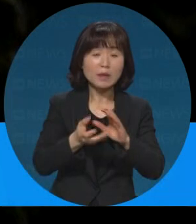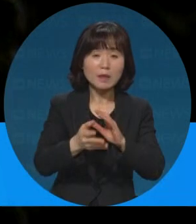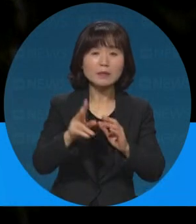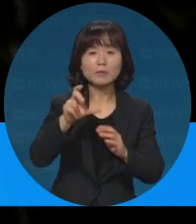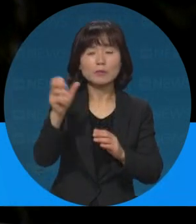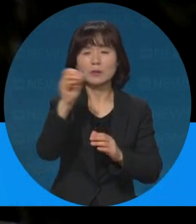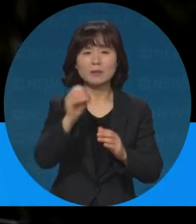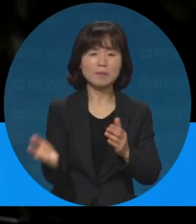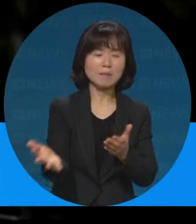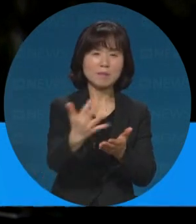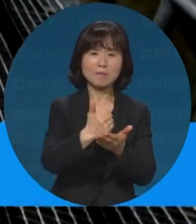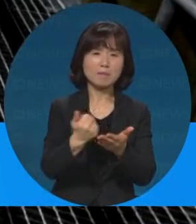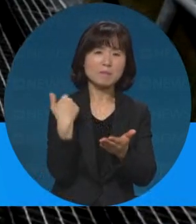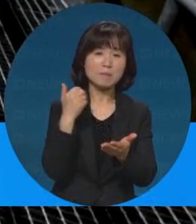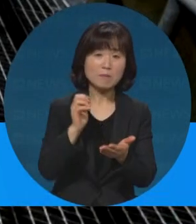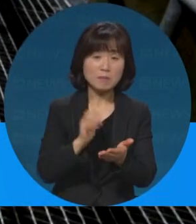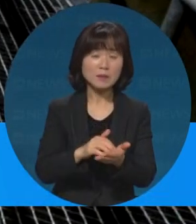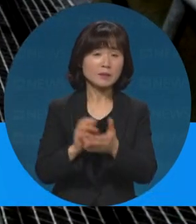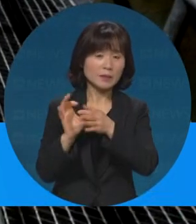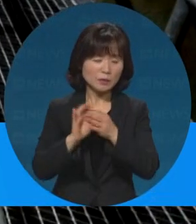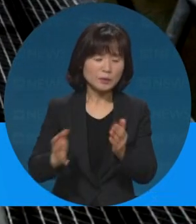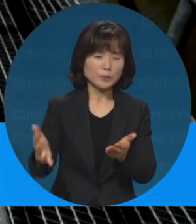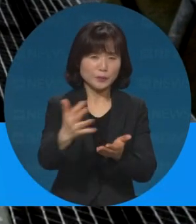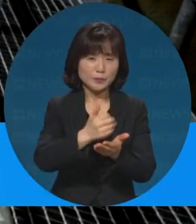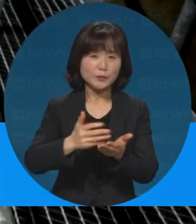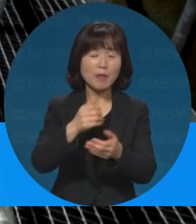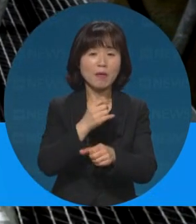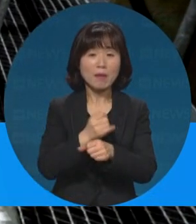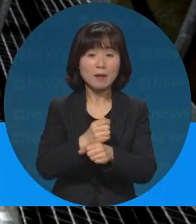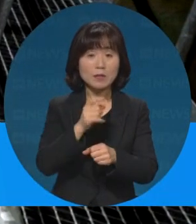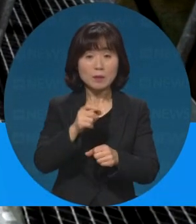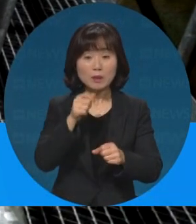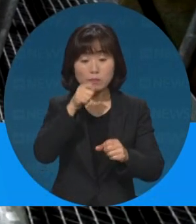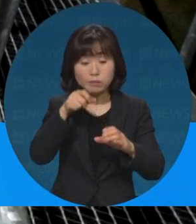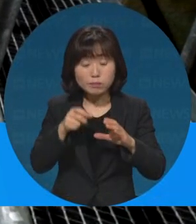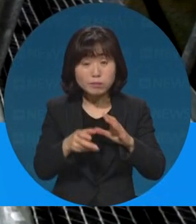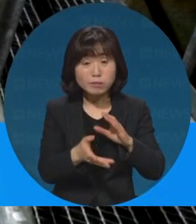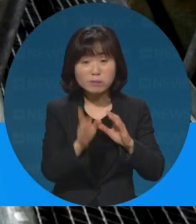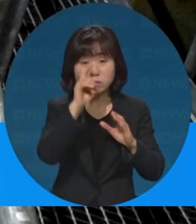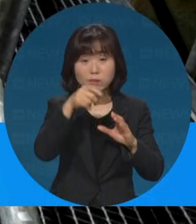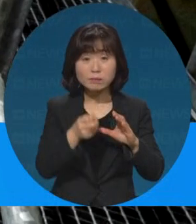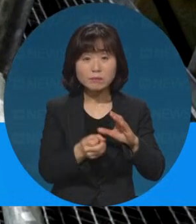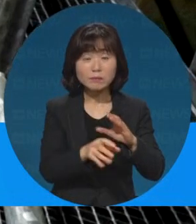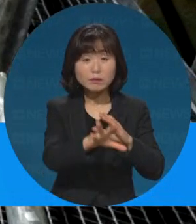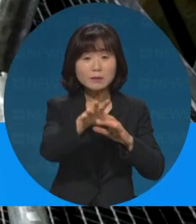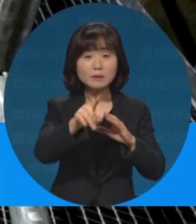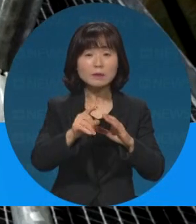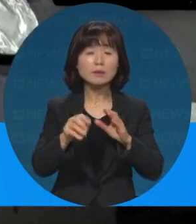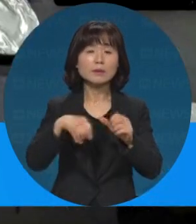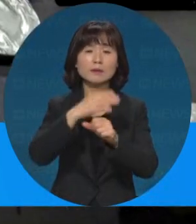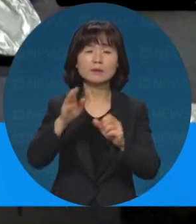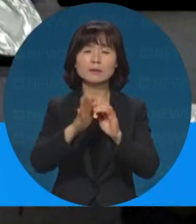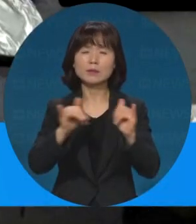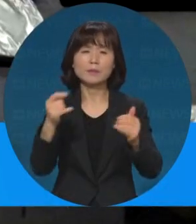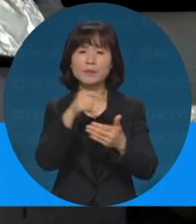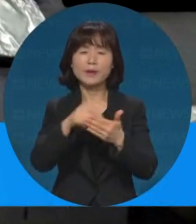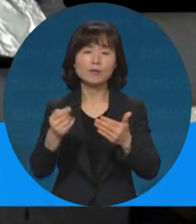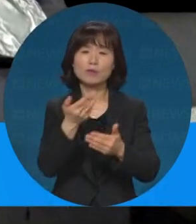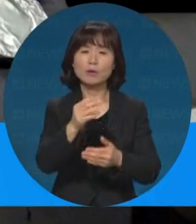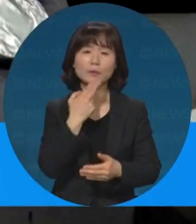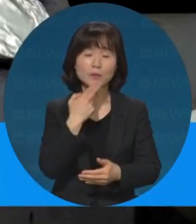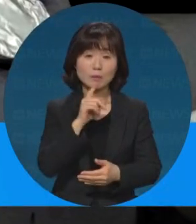회수했고 회수 작업을 이어갈 것이라면서 이번 누출이 사람과 환경에 초래하는 위험은 없다고 강조했습니다. 그러나 이